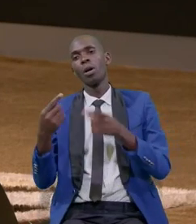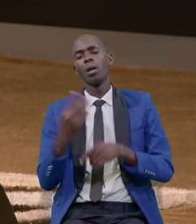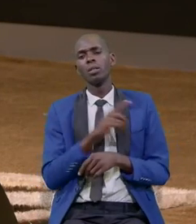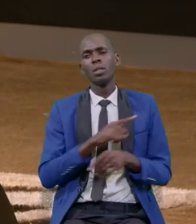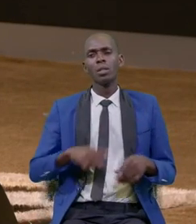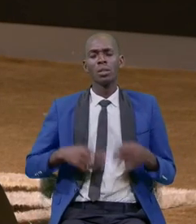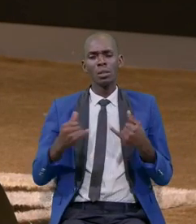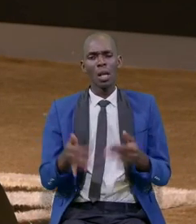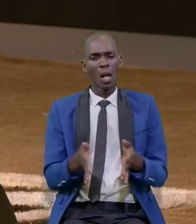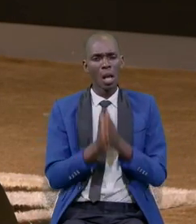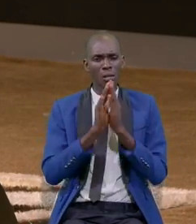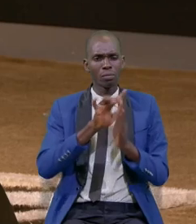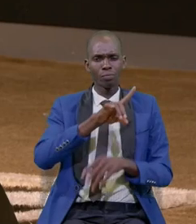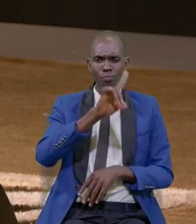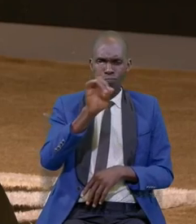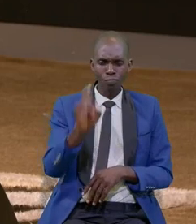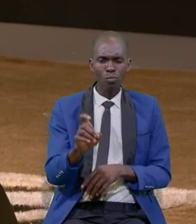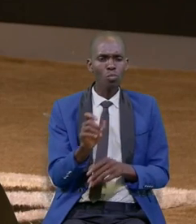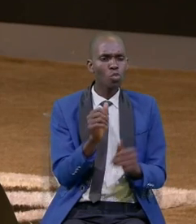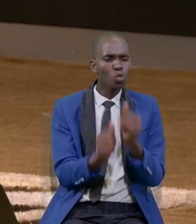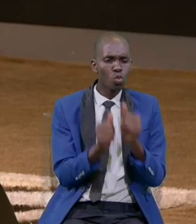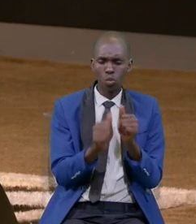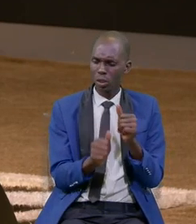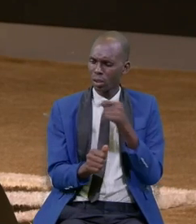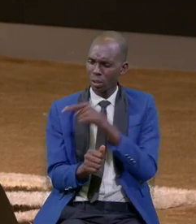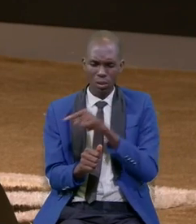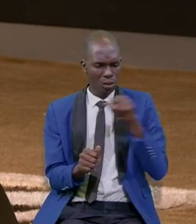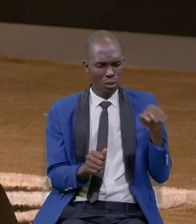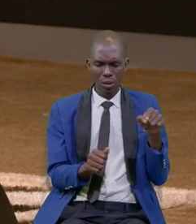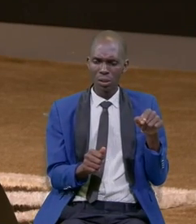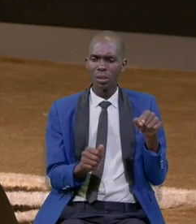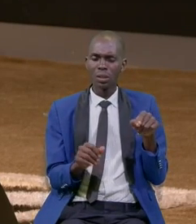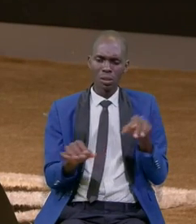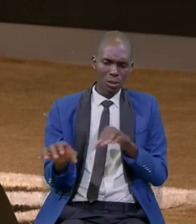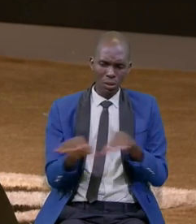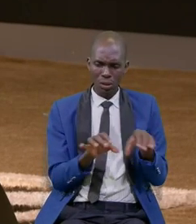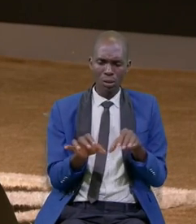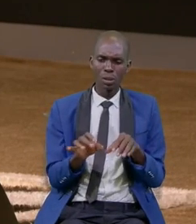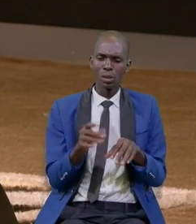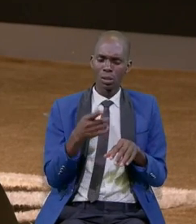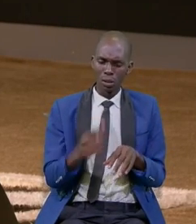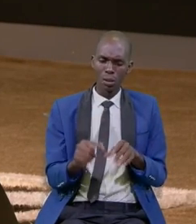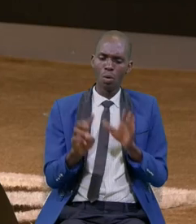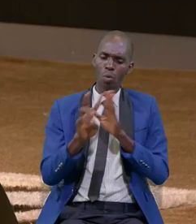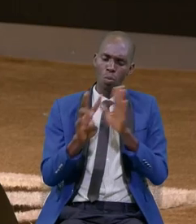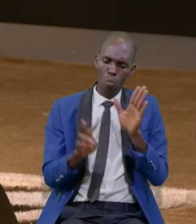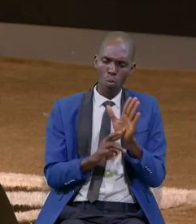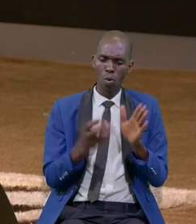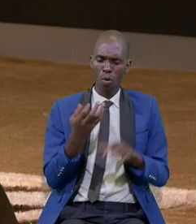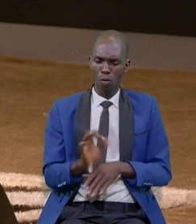Seigneur demande maintenant, lequel des deux a fait la volonté du